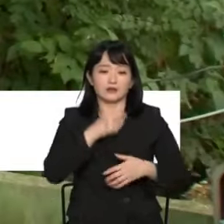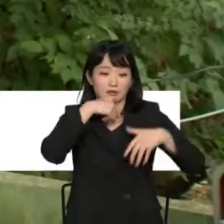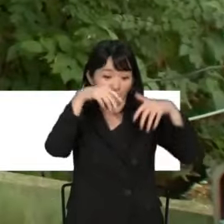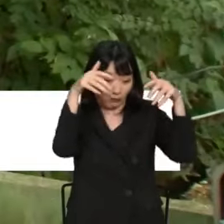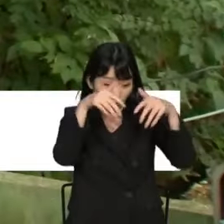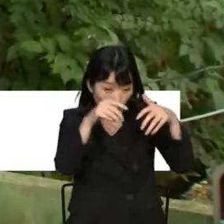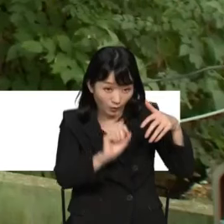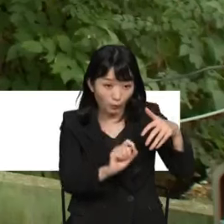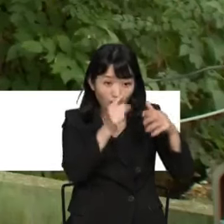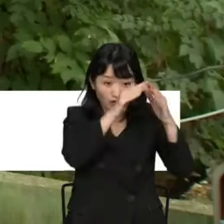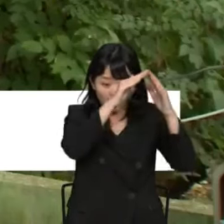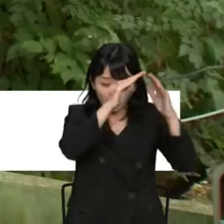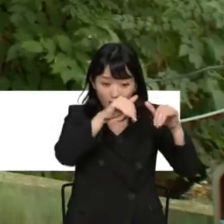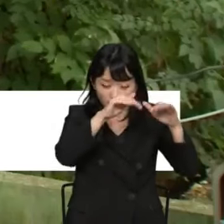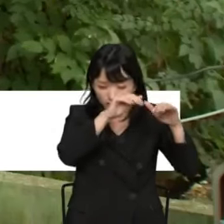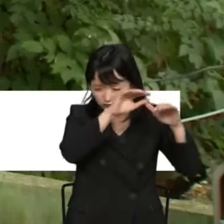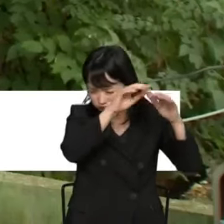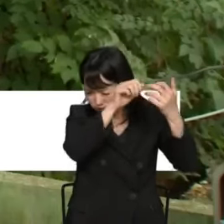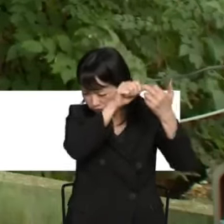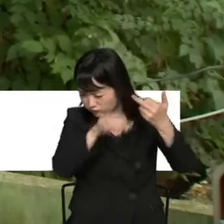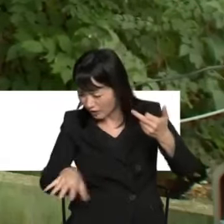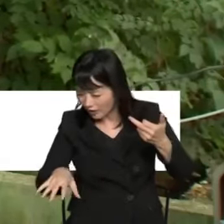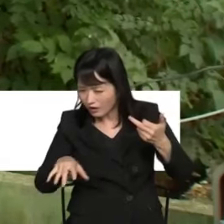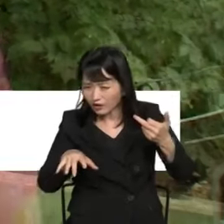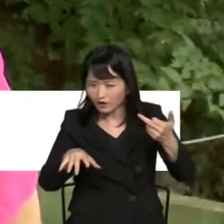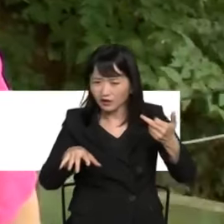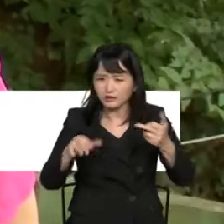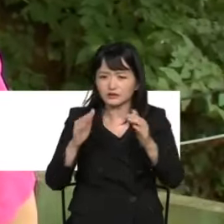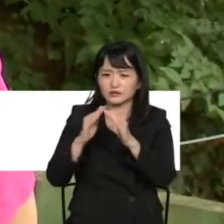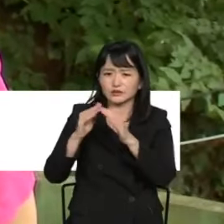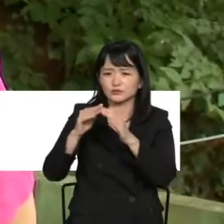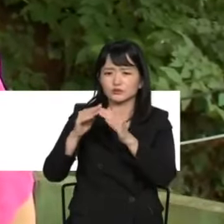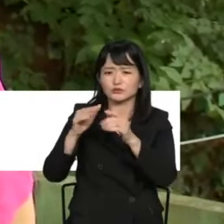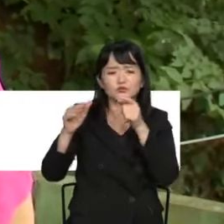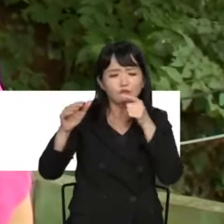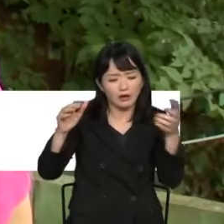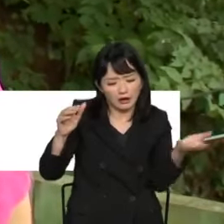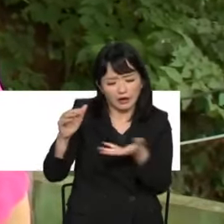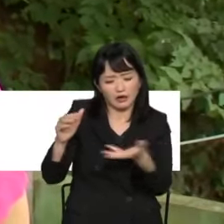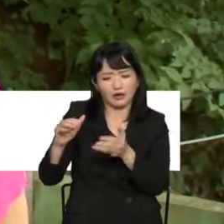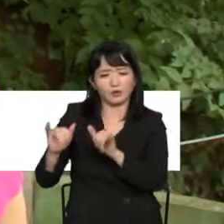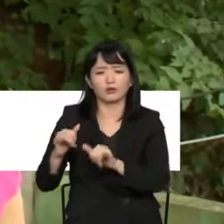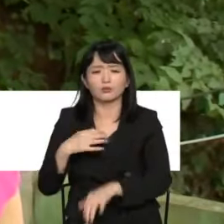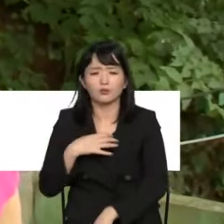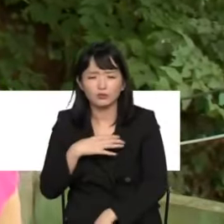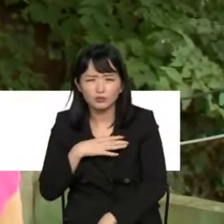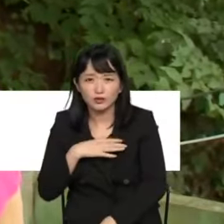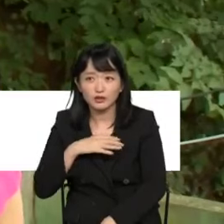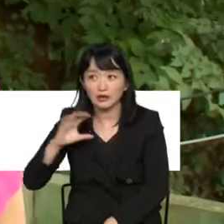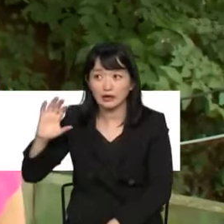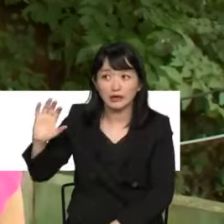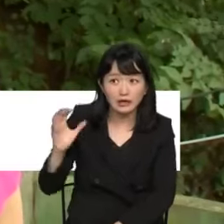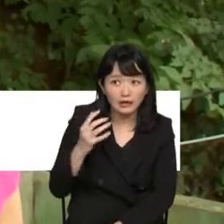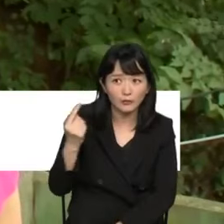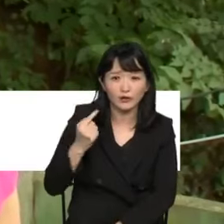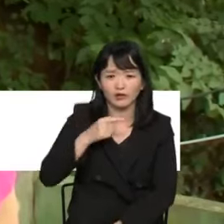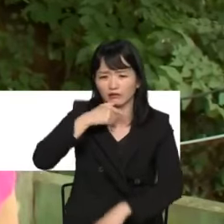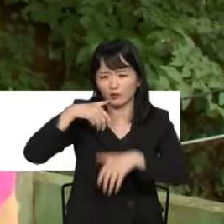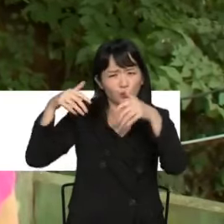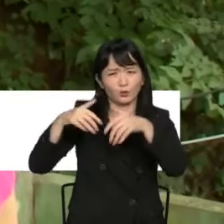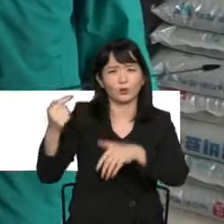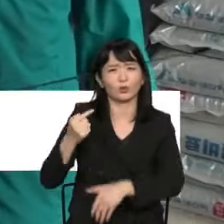쏟아지니까이 하수도가 막혀 가지고 집으로 물 들어올까 봐 아 무섭죠 뭐 조금 태풍이 온다든가 비가 온다든가